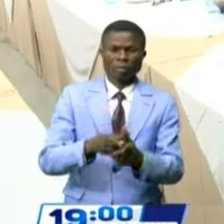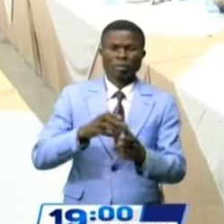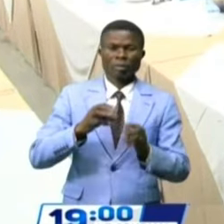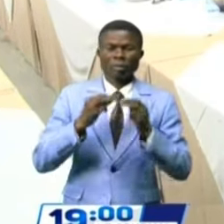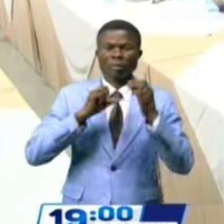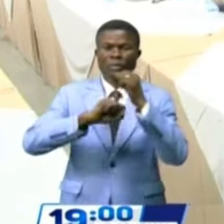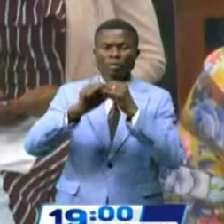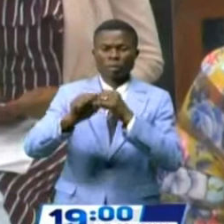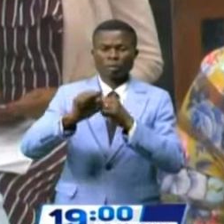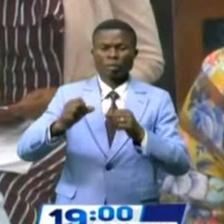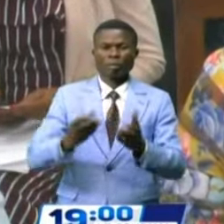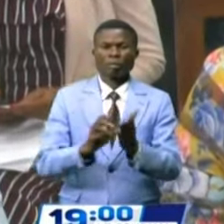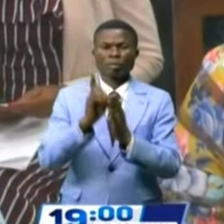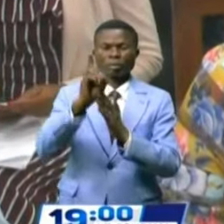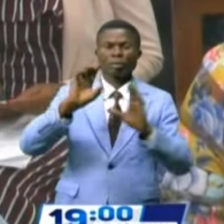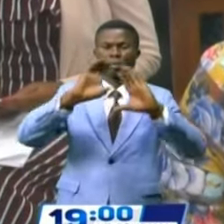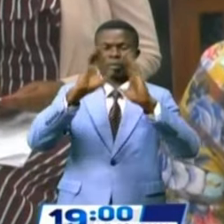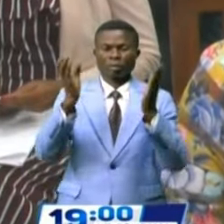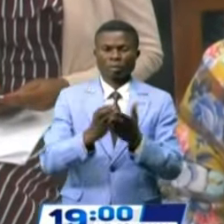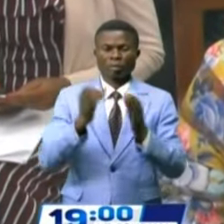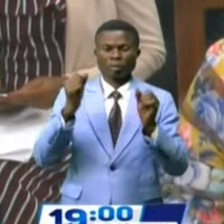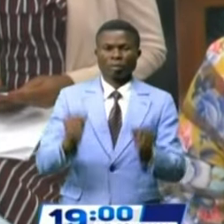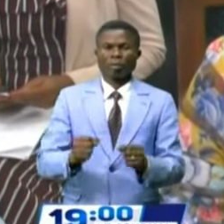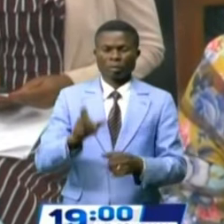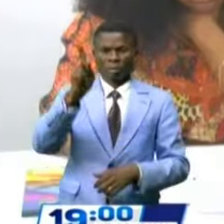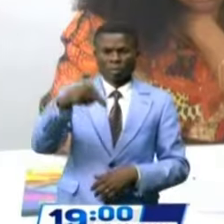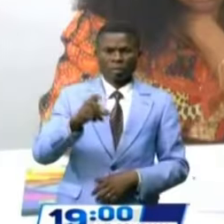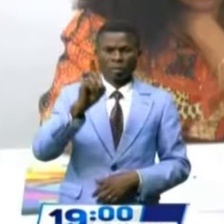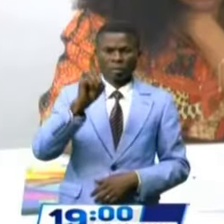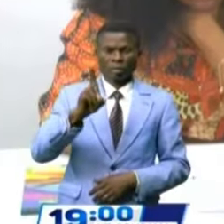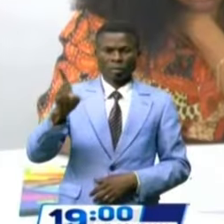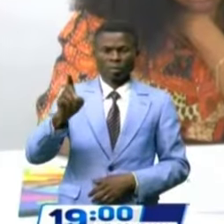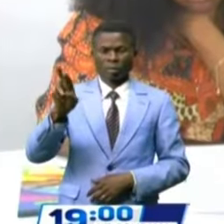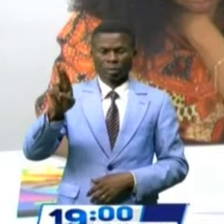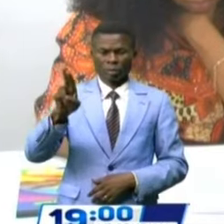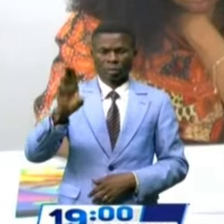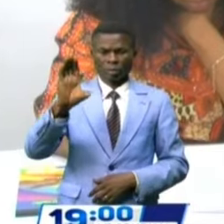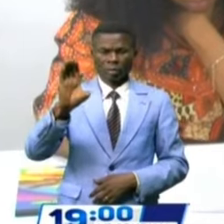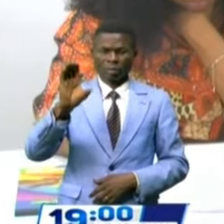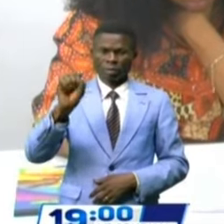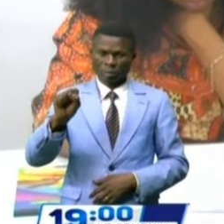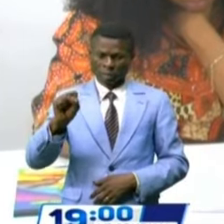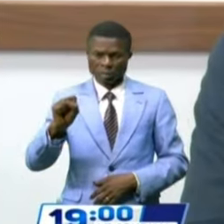démobilisation, relèvement communautaire et stabilisation PDD-RCS était en